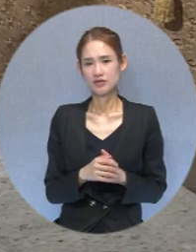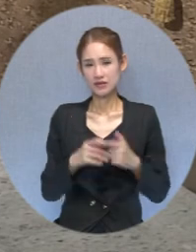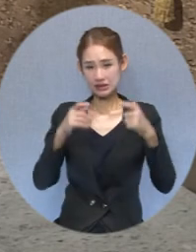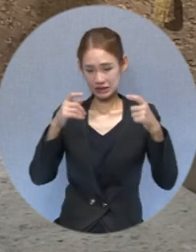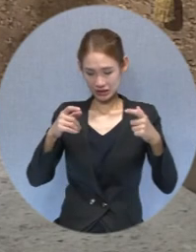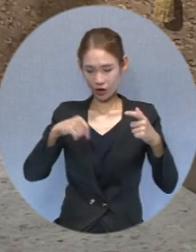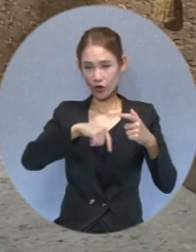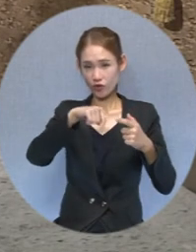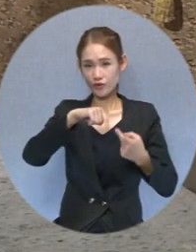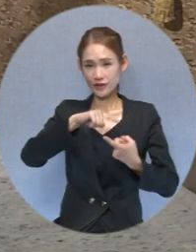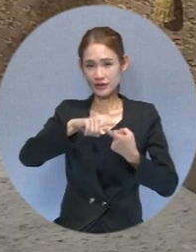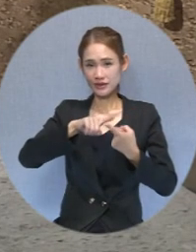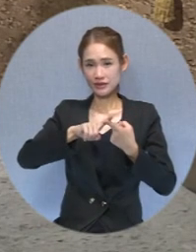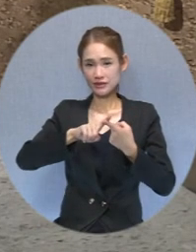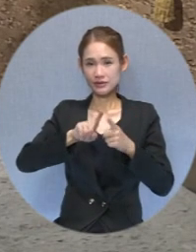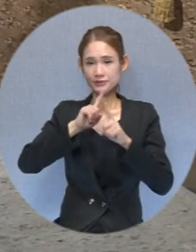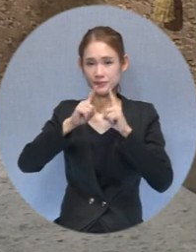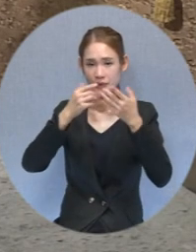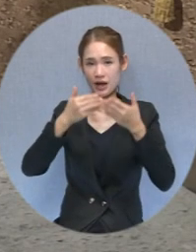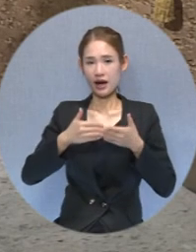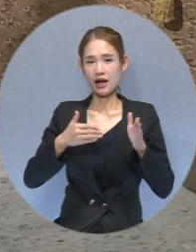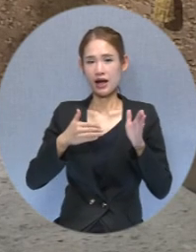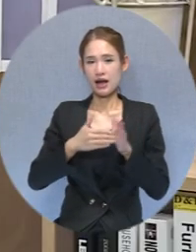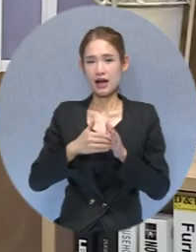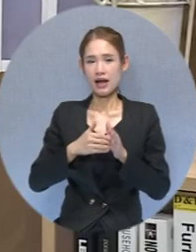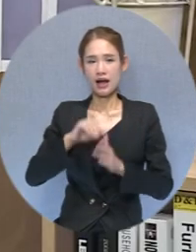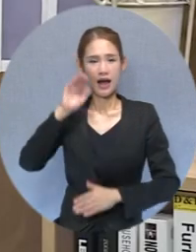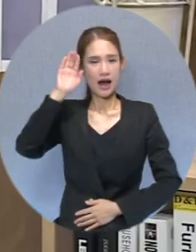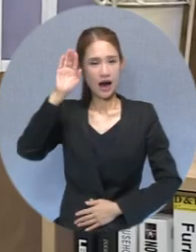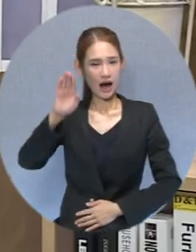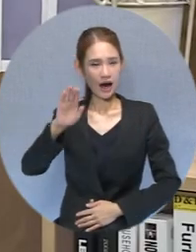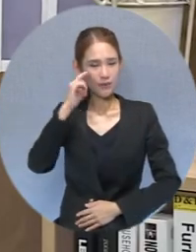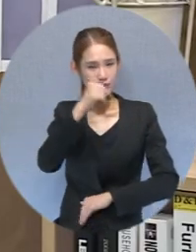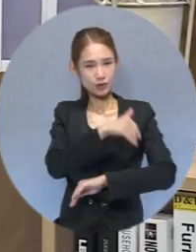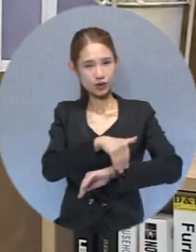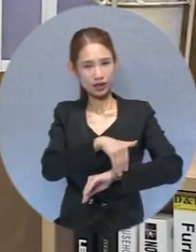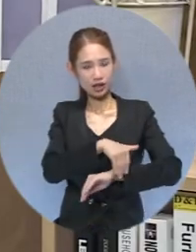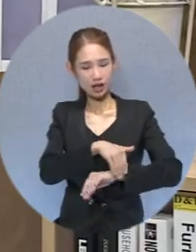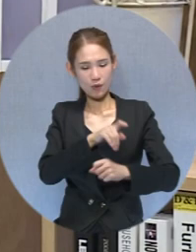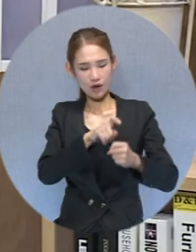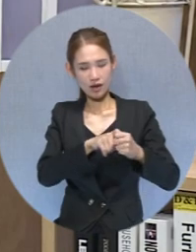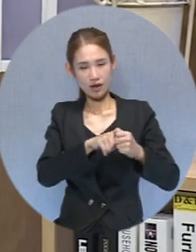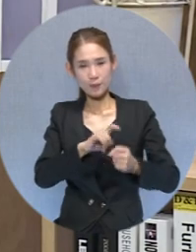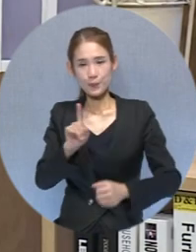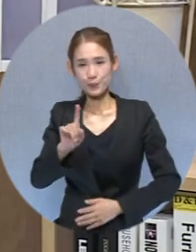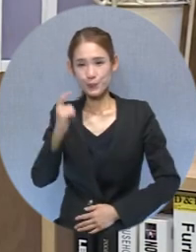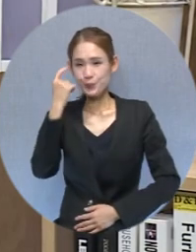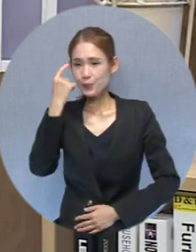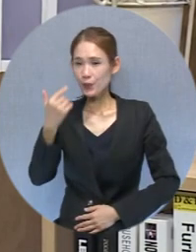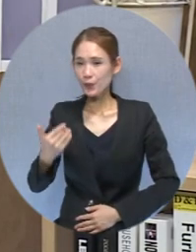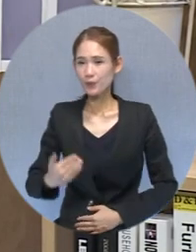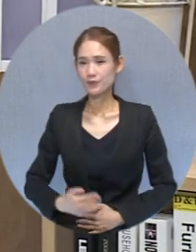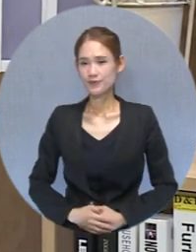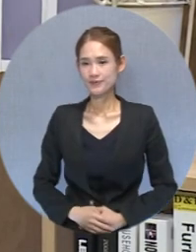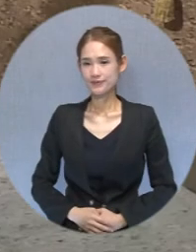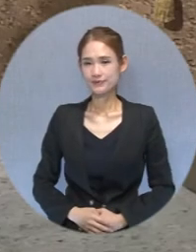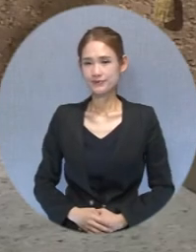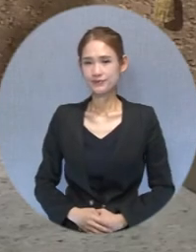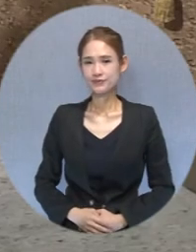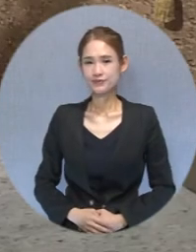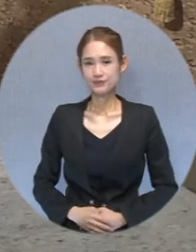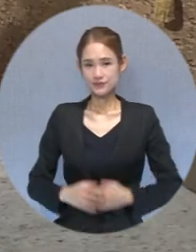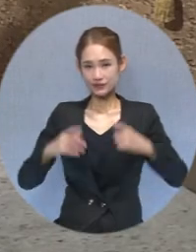지역구에 대해서 이렇게 또 말씀을 해주셨는데 그렇다면 이제 앞으로는 어떤 계획과 목표가 있으신가요?